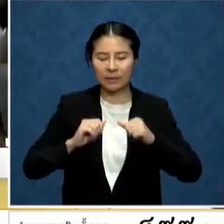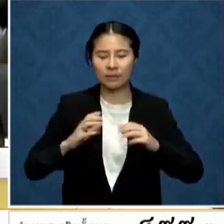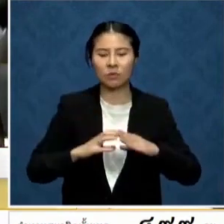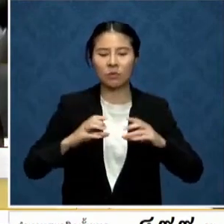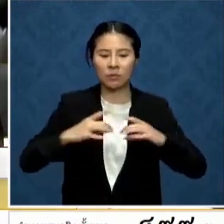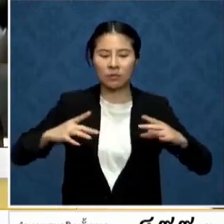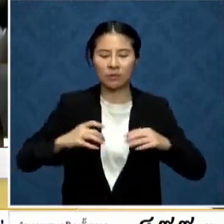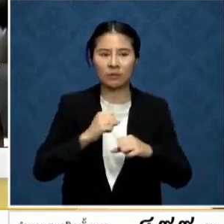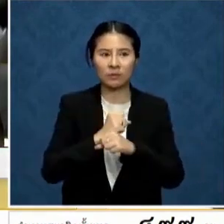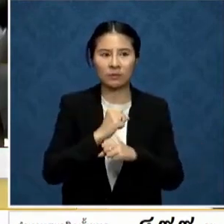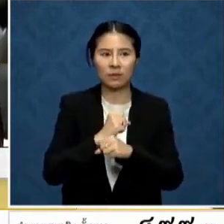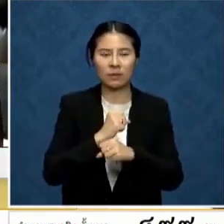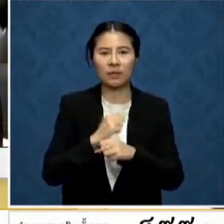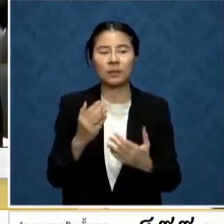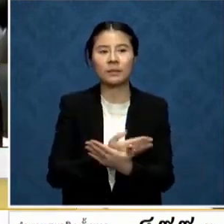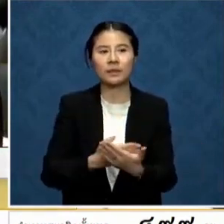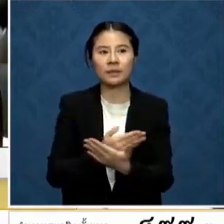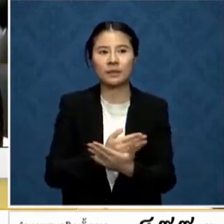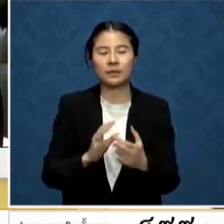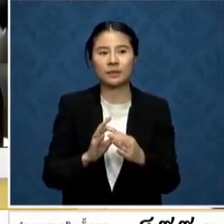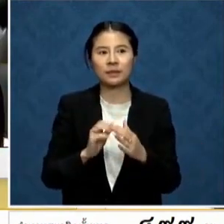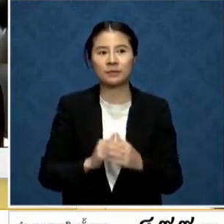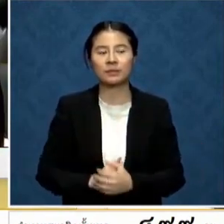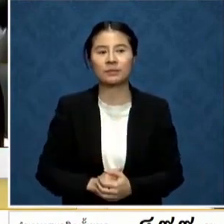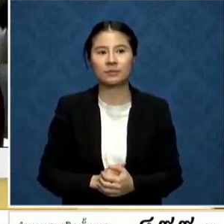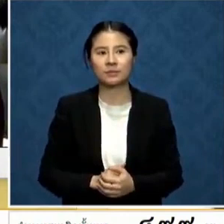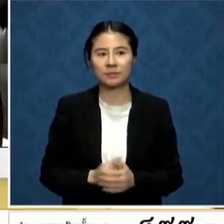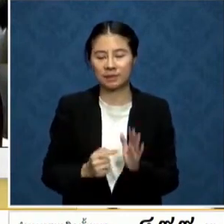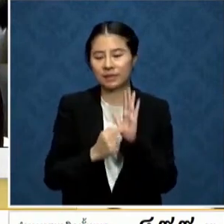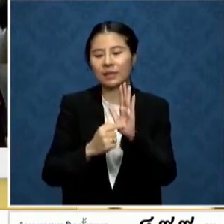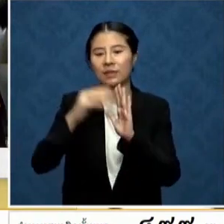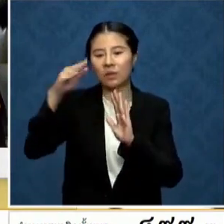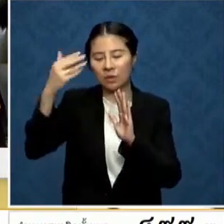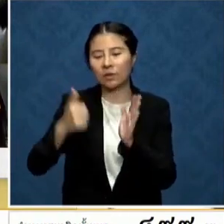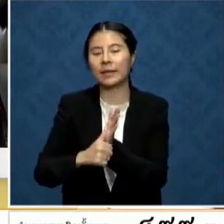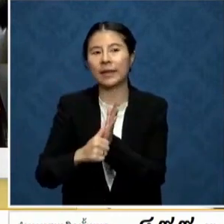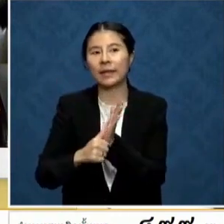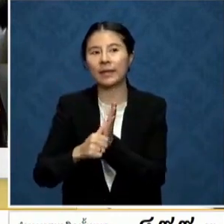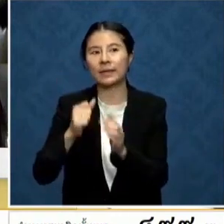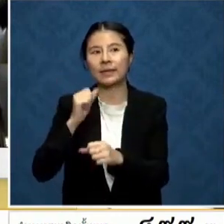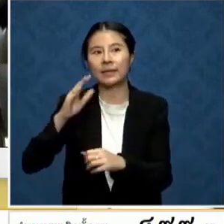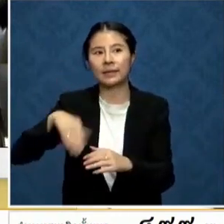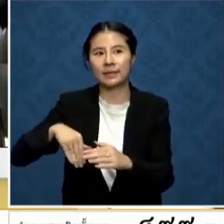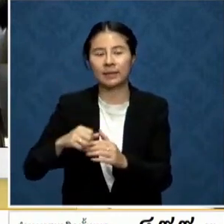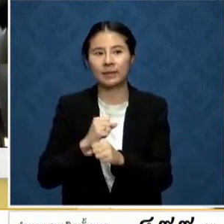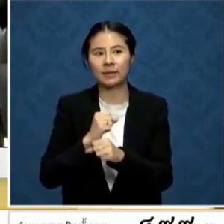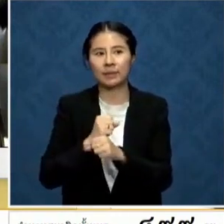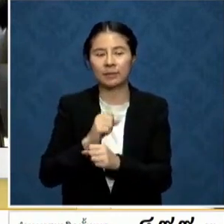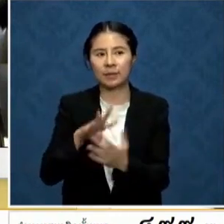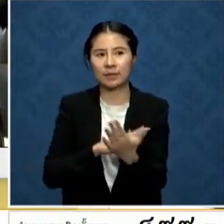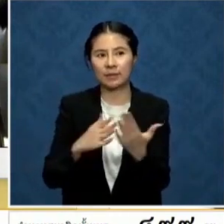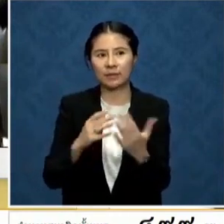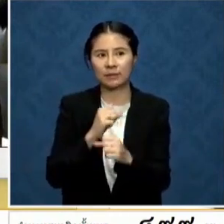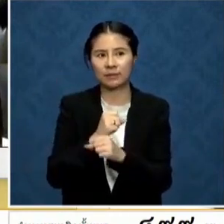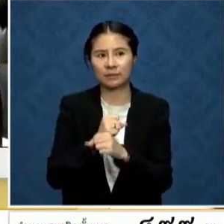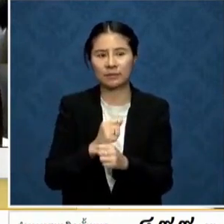ๆที่อยากจะให้ข้อบังคับนี้พิจารณาร่วมกันครับไม่จำเป็นต้องคว่ำก็ได้ครับเข้าไปเสนอมาก่อนในกิจการสภาแล้วก็ท่านก็เสนอกลับมาเป็นร่างหลักก็ได้ครับและให้พวกเรา